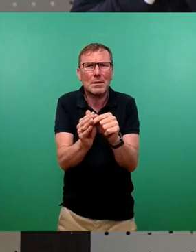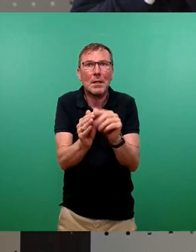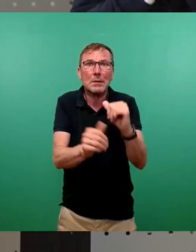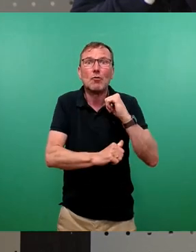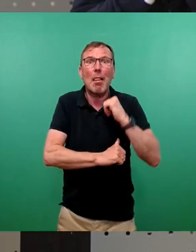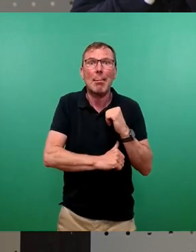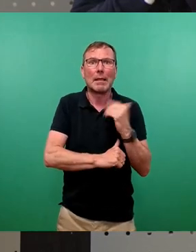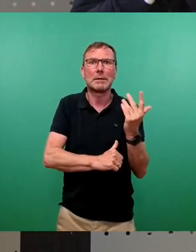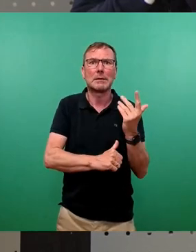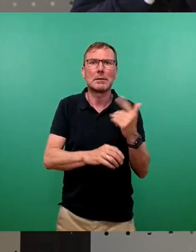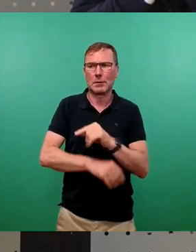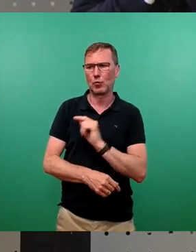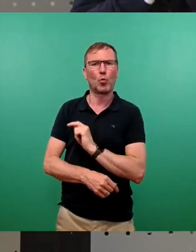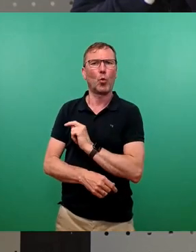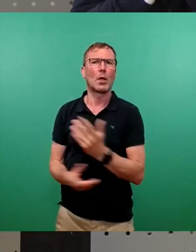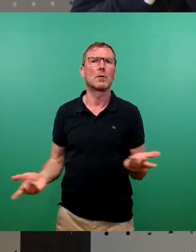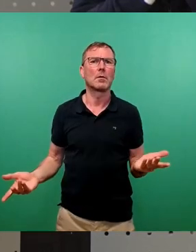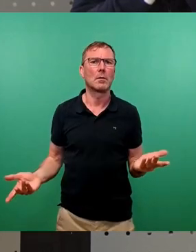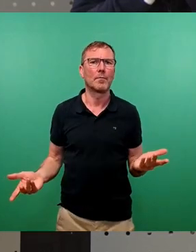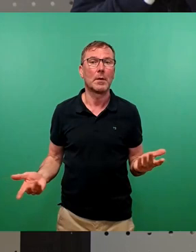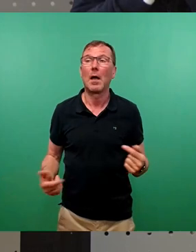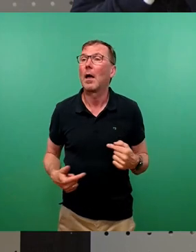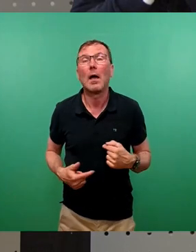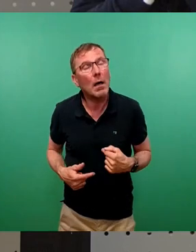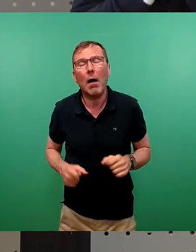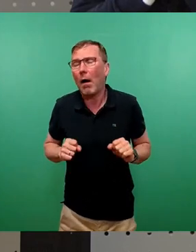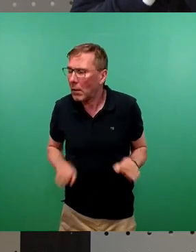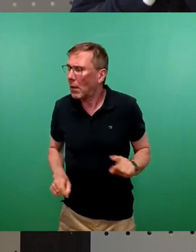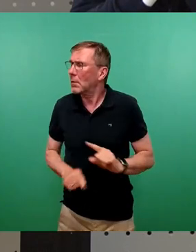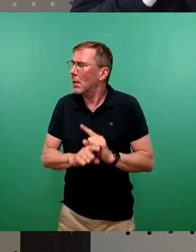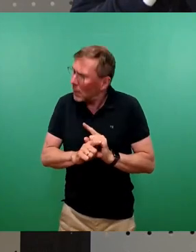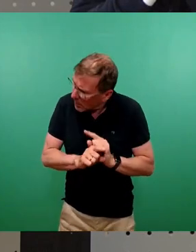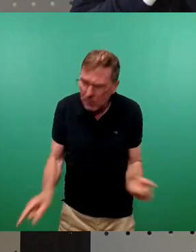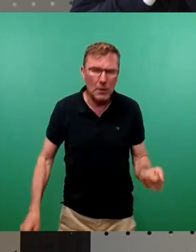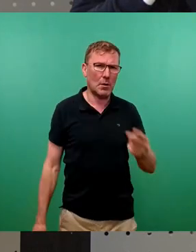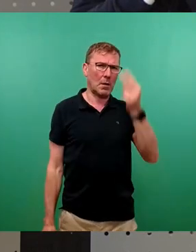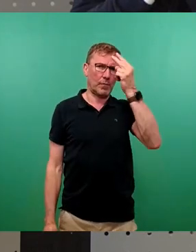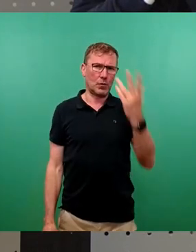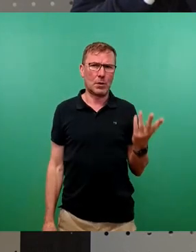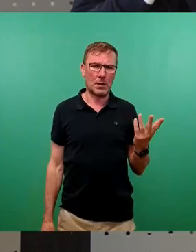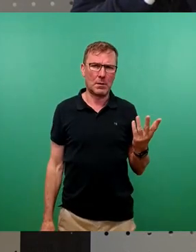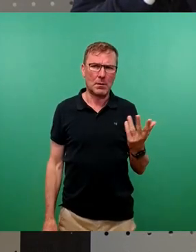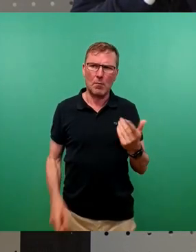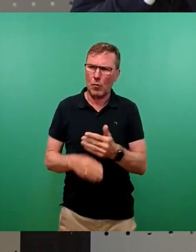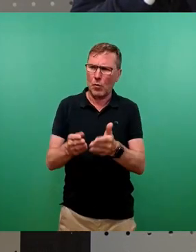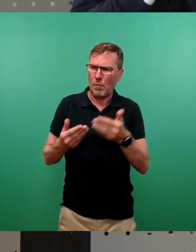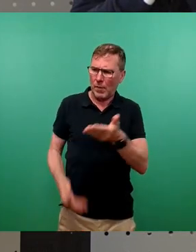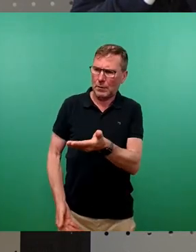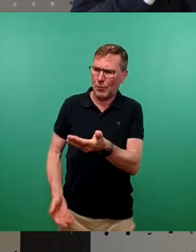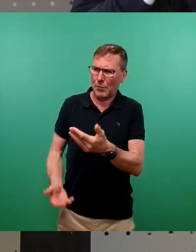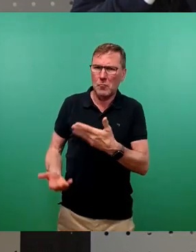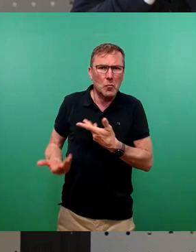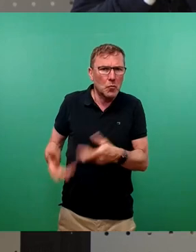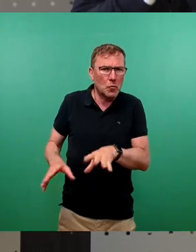Grünen geht. Ich kann es nicht nachvollziehen, aber das ist der Weg, auf den sich die grüne Fraktion begeben hat. Also,